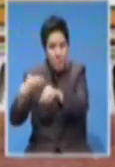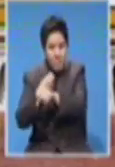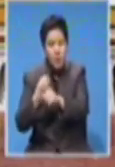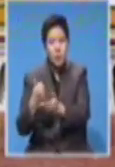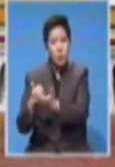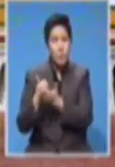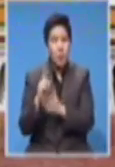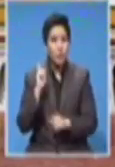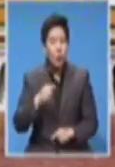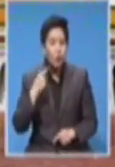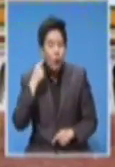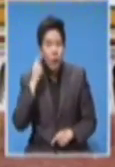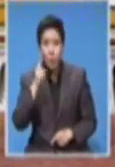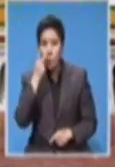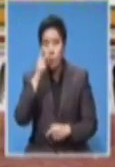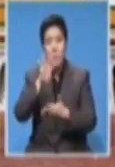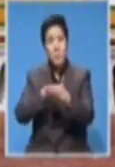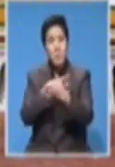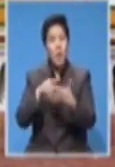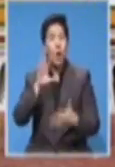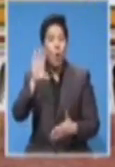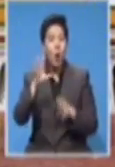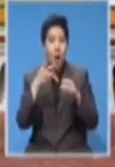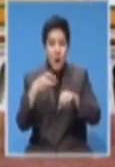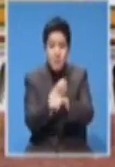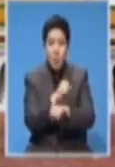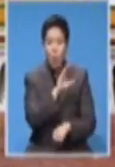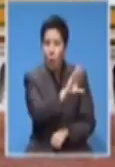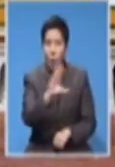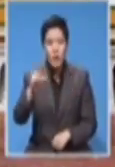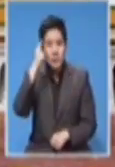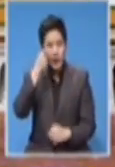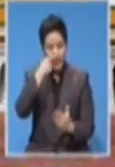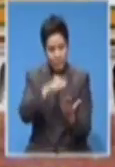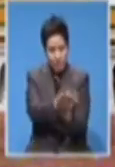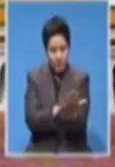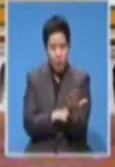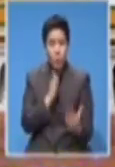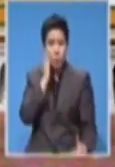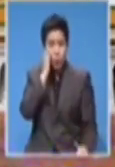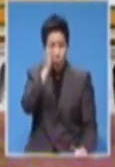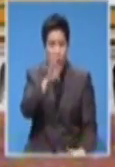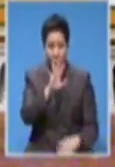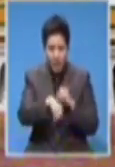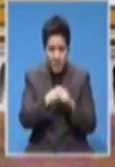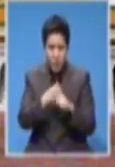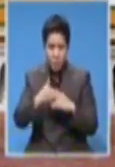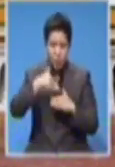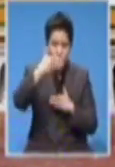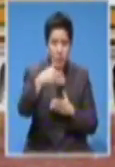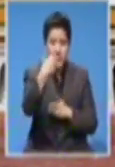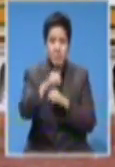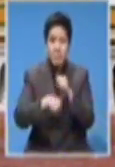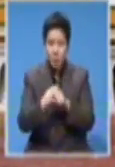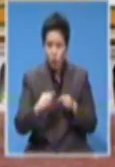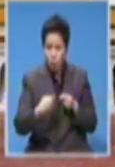างเดียวต้องมองว่านโยบายของพรรคเมืองเหล่านั้นวางยุทธศาสตร์ของชาติไว้อย่างไรจะเดินหน้า5ปี10ปีอย่างไรใครเข้ามาตรงนี้ก็ต้องทำต่อ